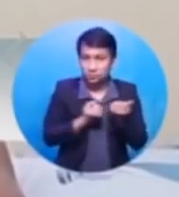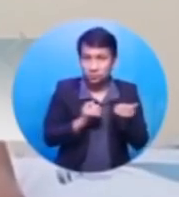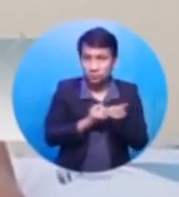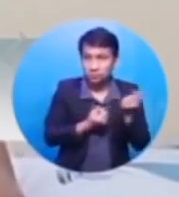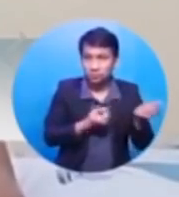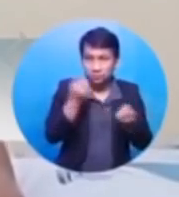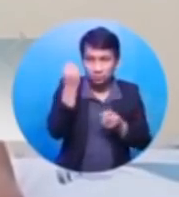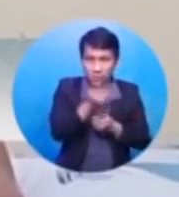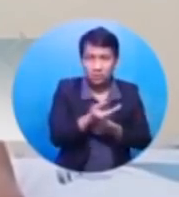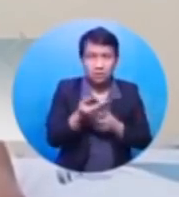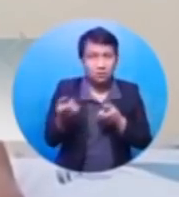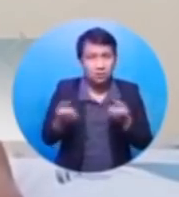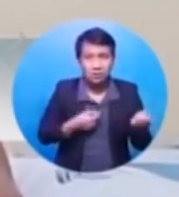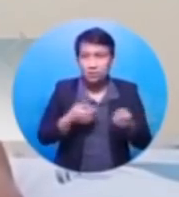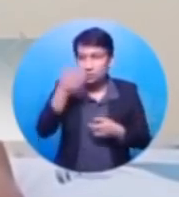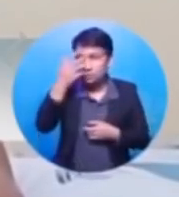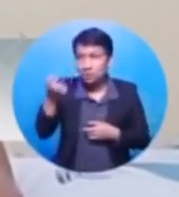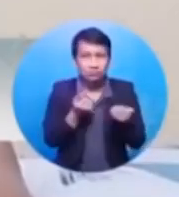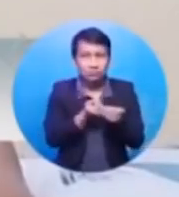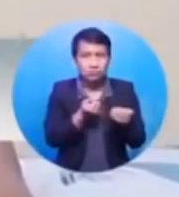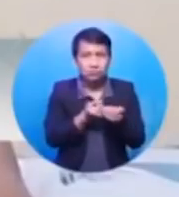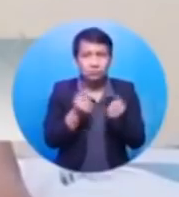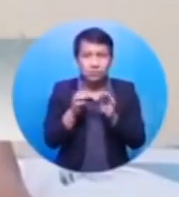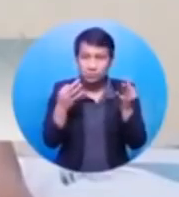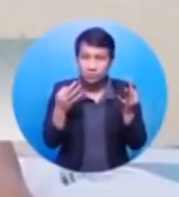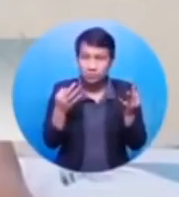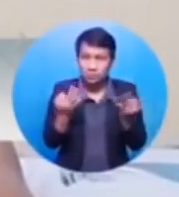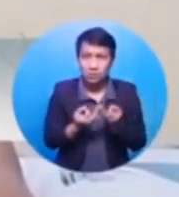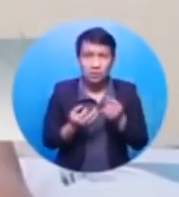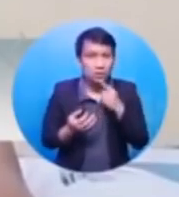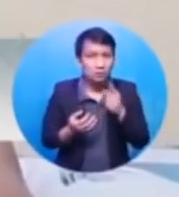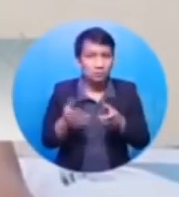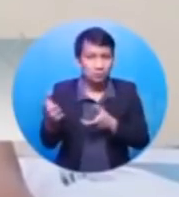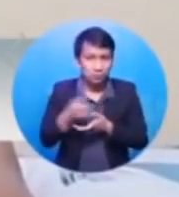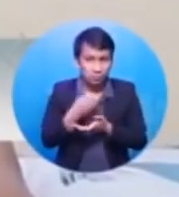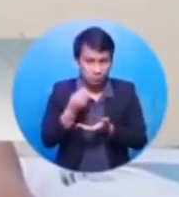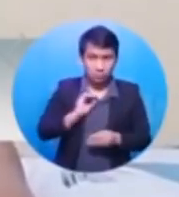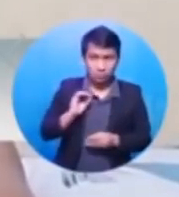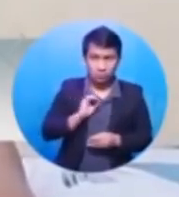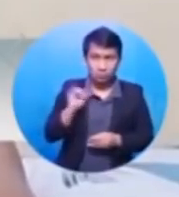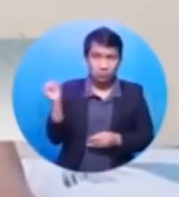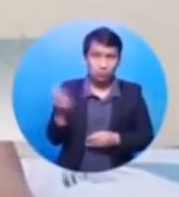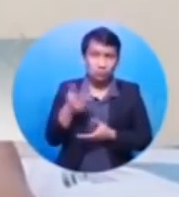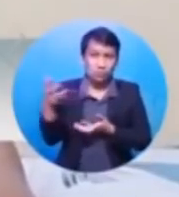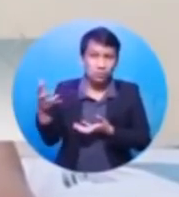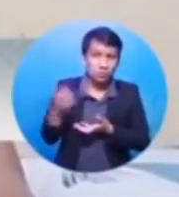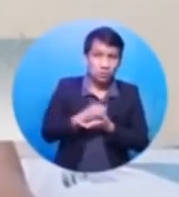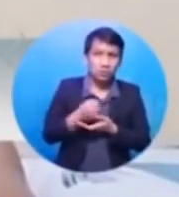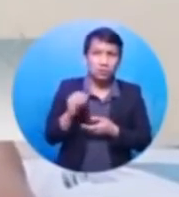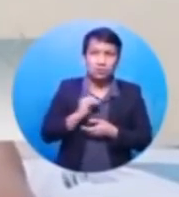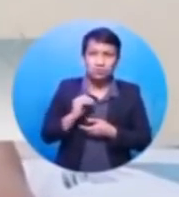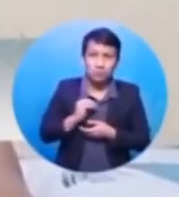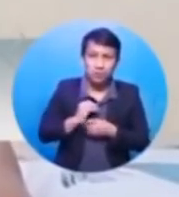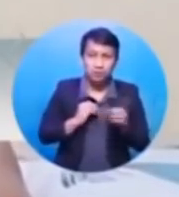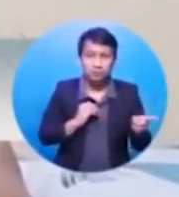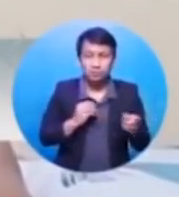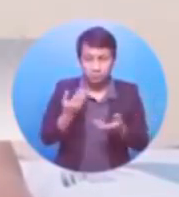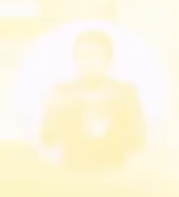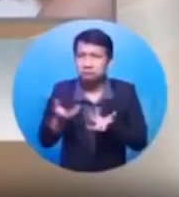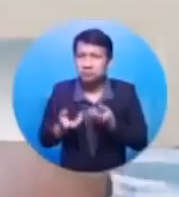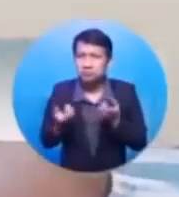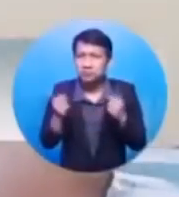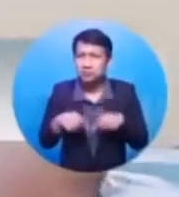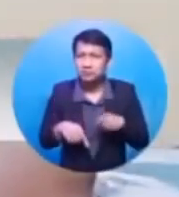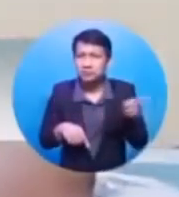sa pamilya ko, Sir Rapi, nagagalit po siya. Gusto niya, siya lang makinabang ng pera ko. Kasi pamilya niya po ang makinabang ng pera